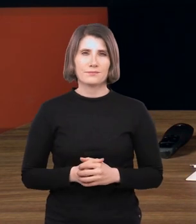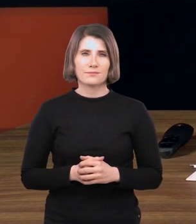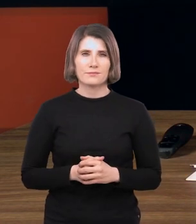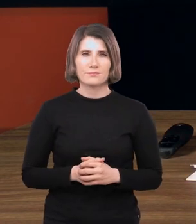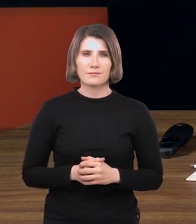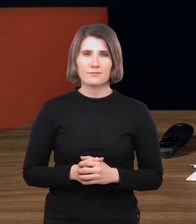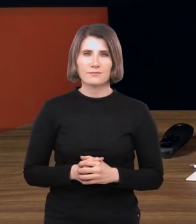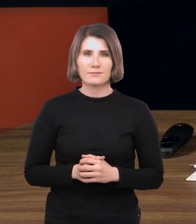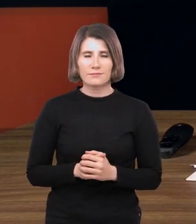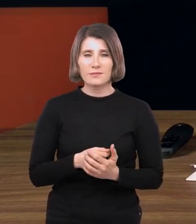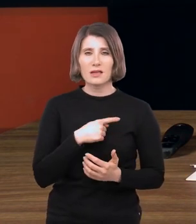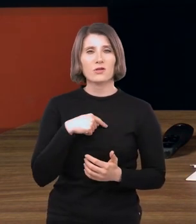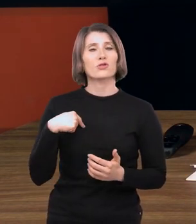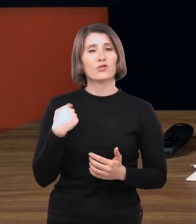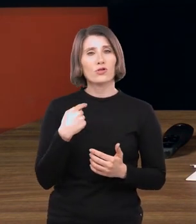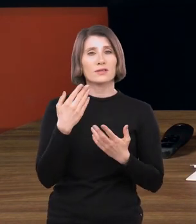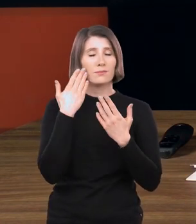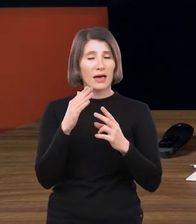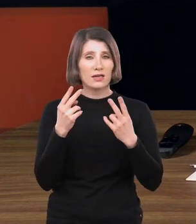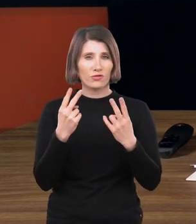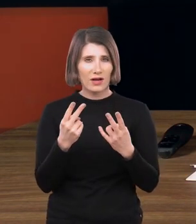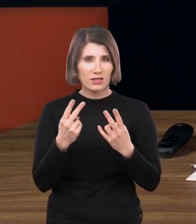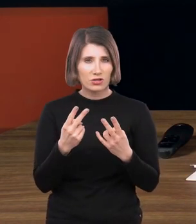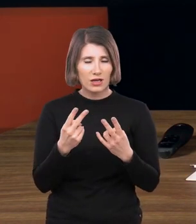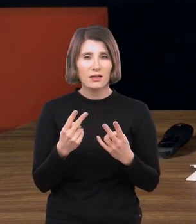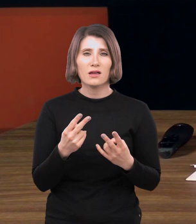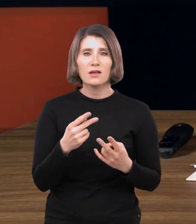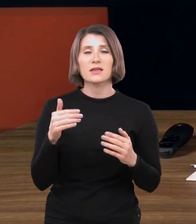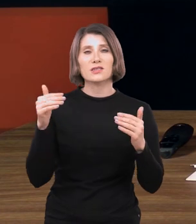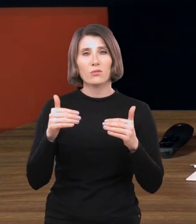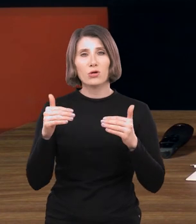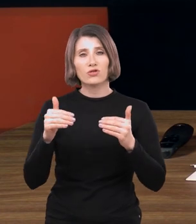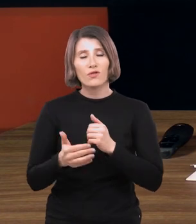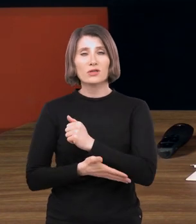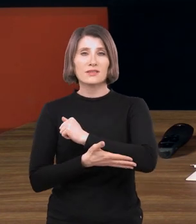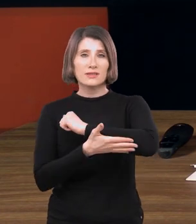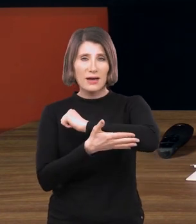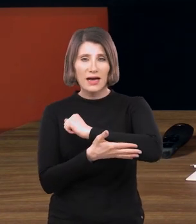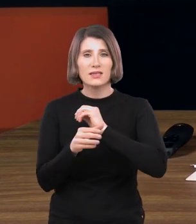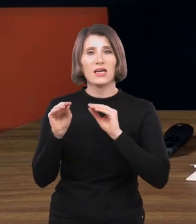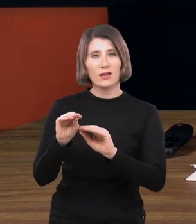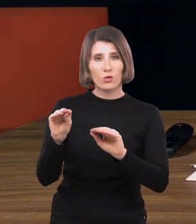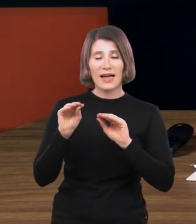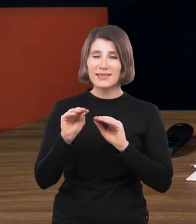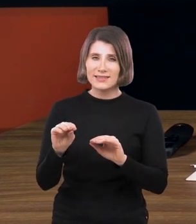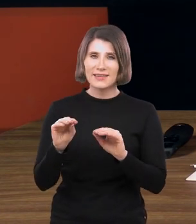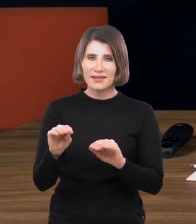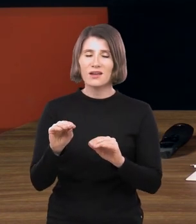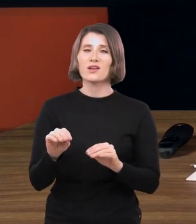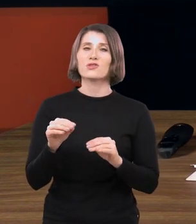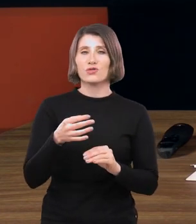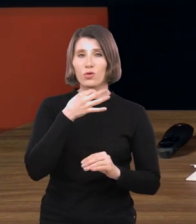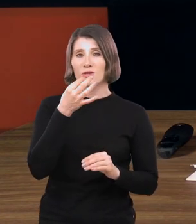Natomiast to, co jest bardzo ważne, to to, że możliwości wsparcia i edukacji są